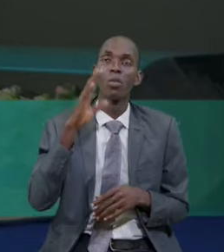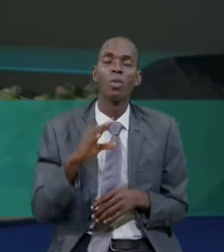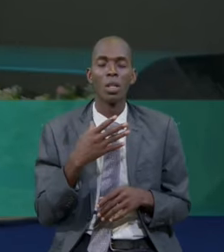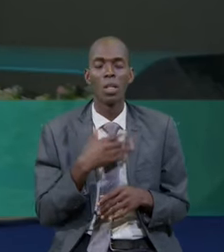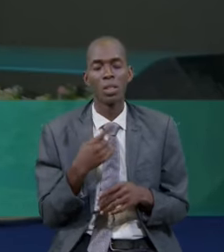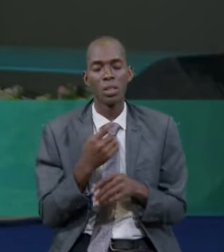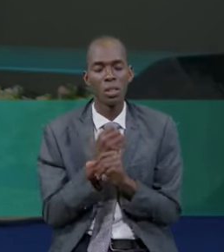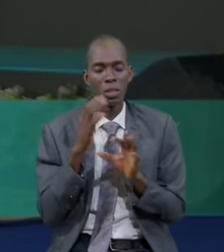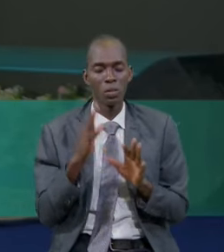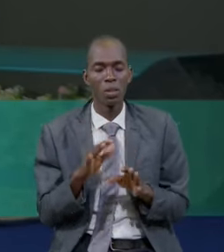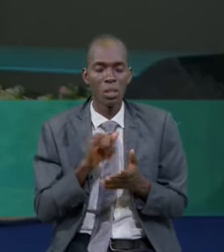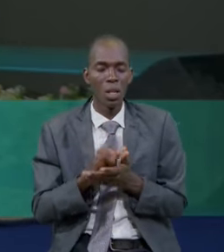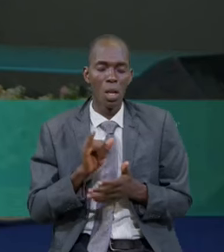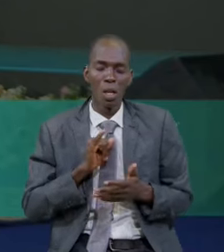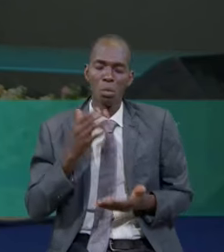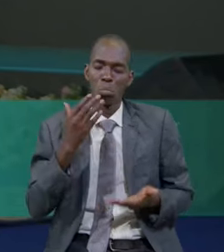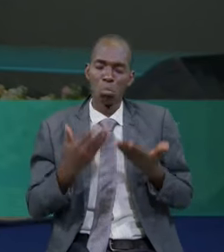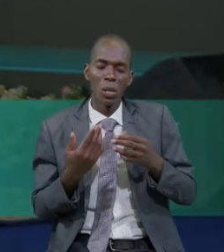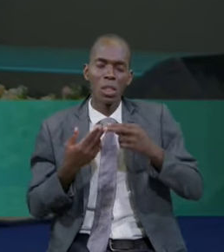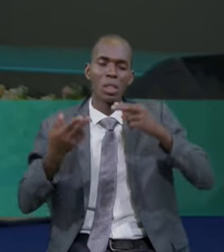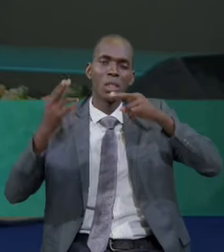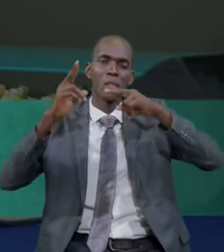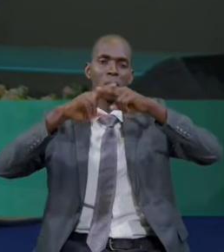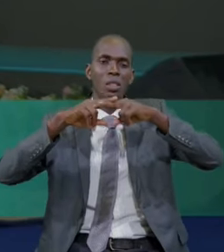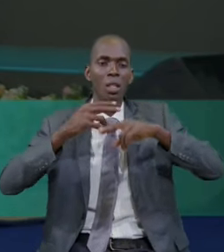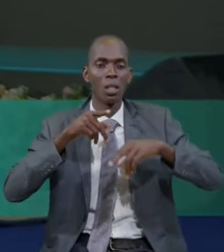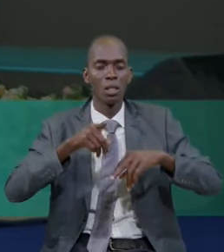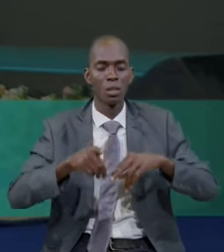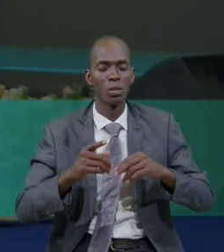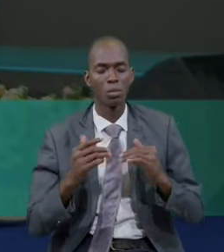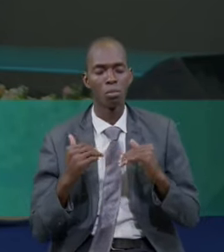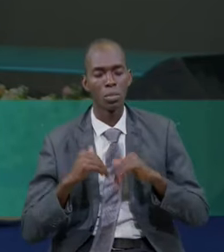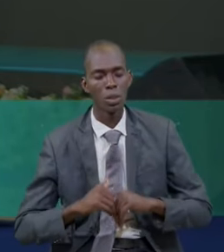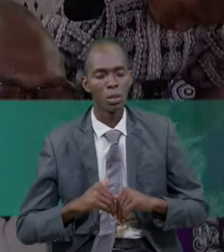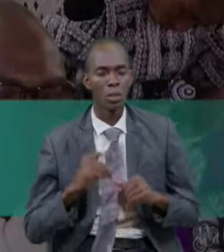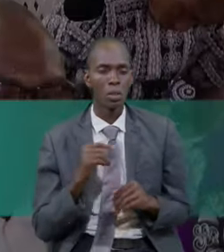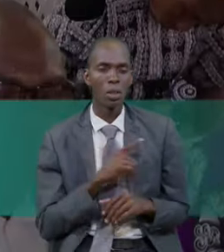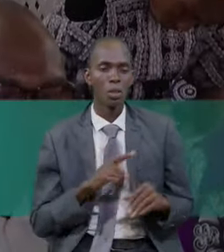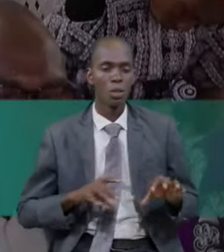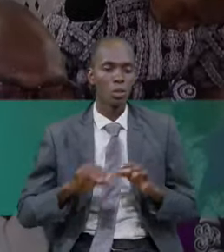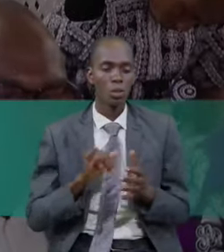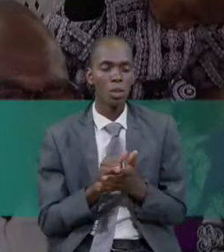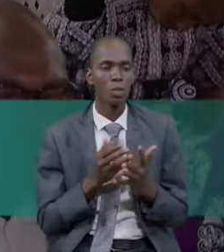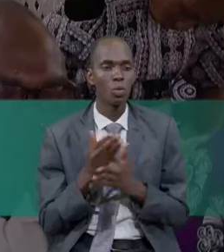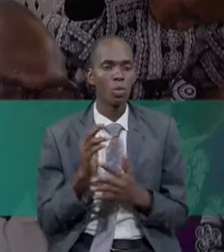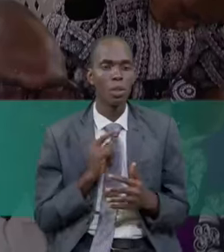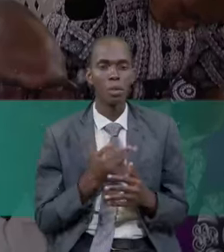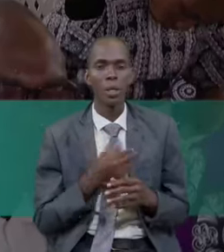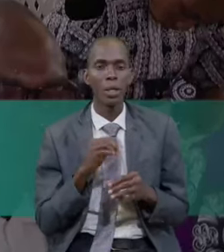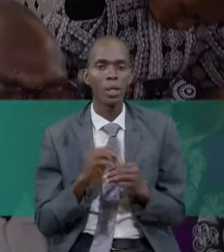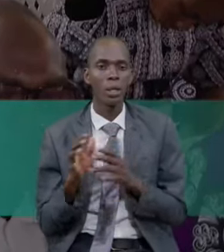accroisse et que moi, je diminue. Que le Seigneur le fasse à travers nous, au nom de Jésus.